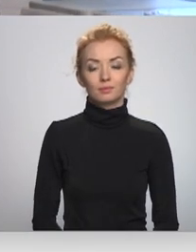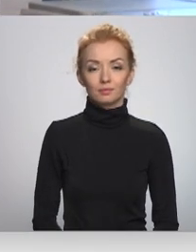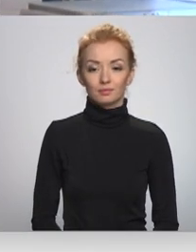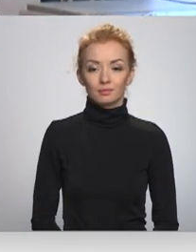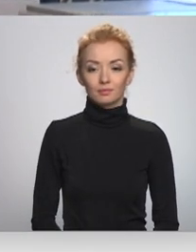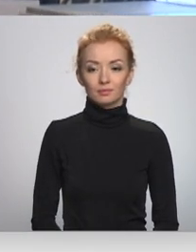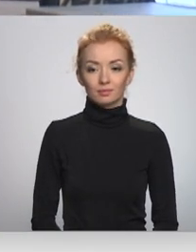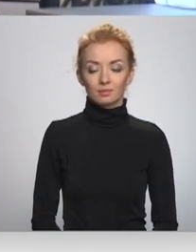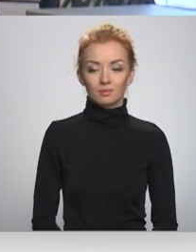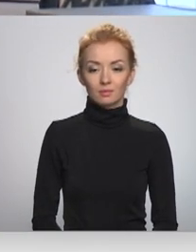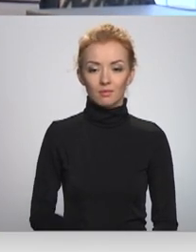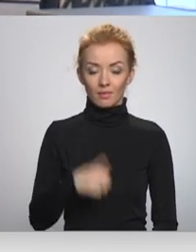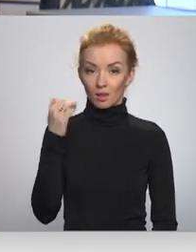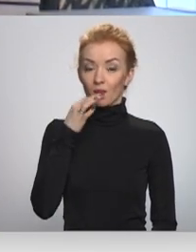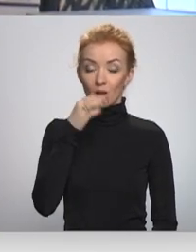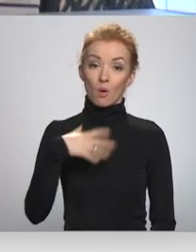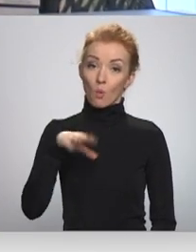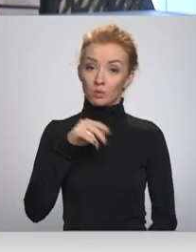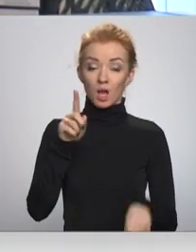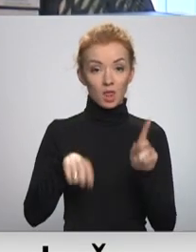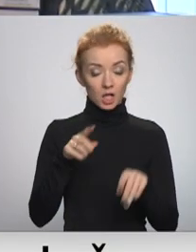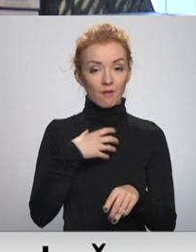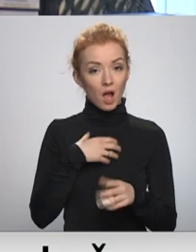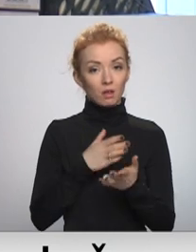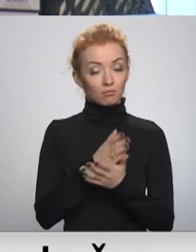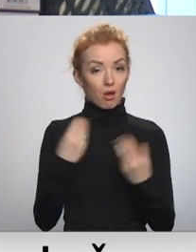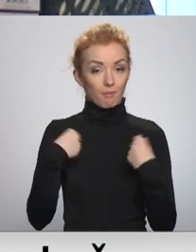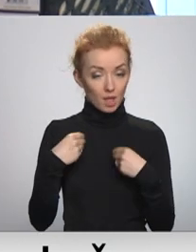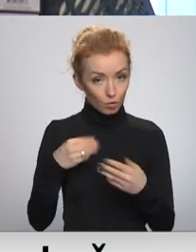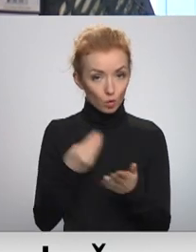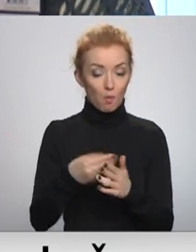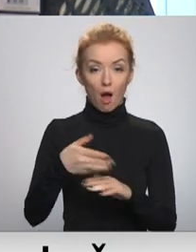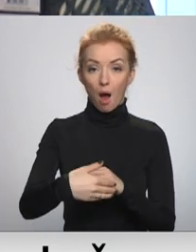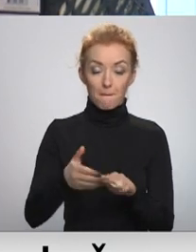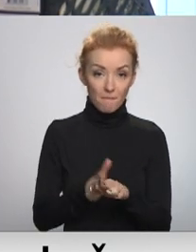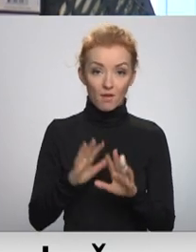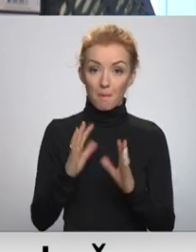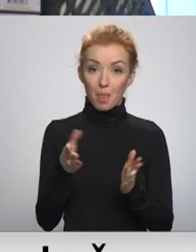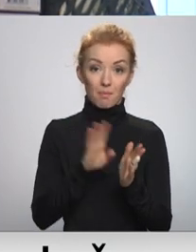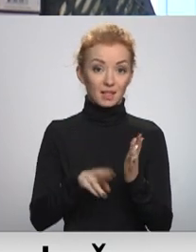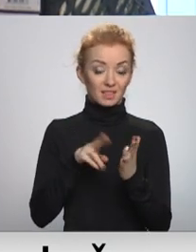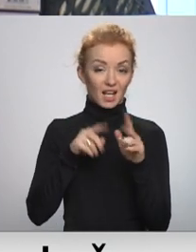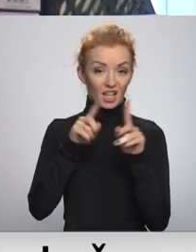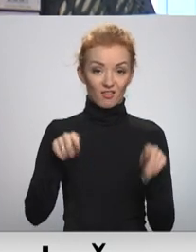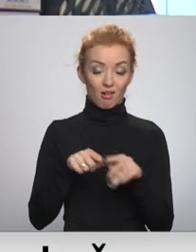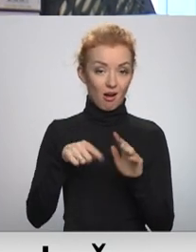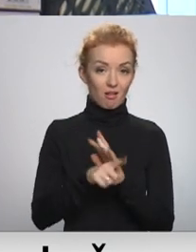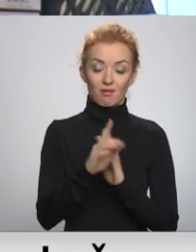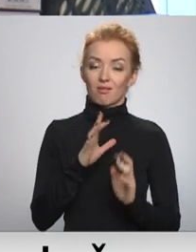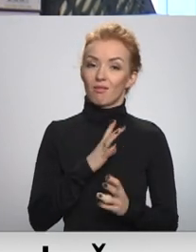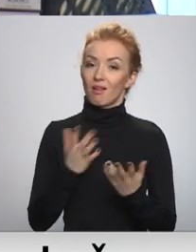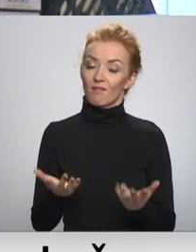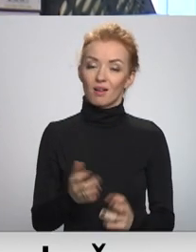gdzieta... Mums dažkārt arī vajag nopirkt apausu apģērbu, bet bez certifikāta mūs nelaiž. Nu,